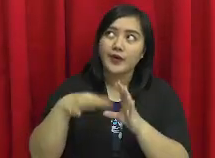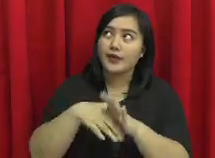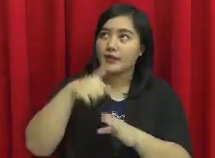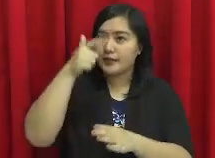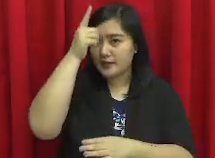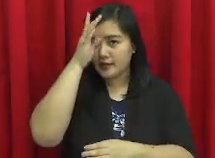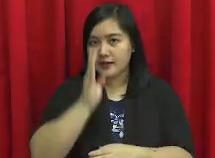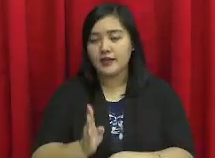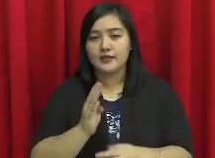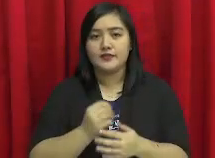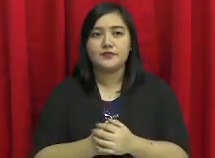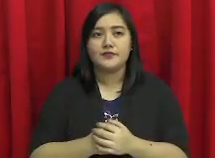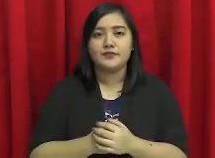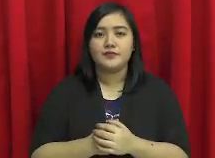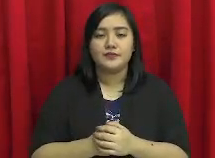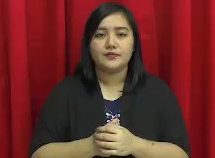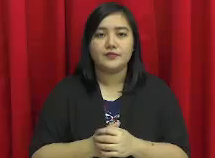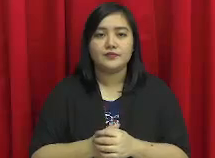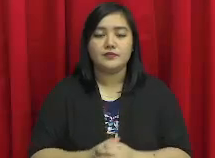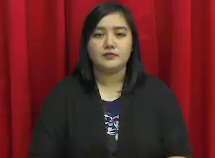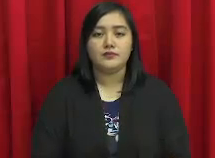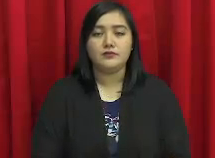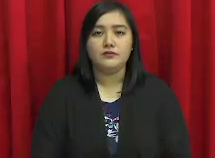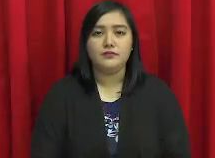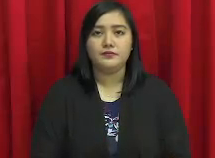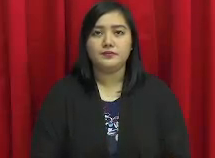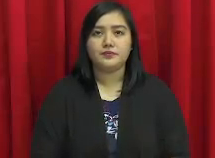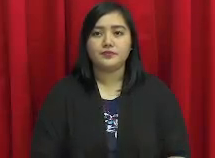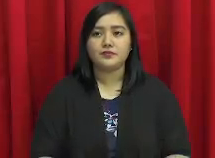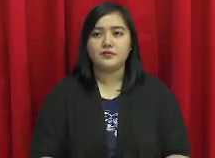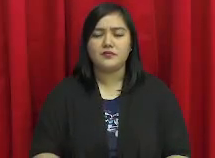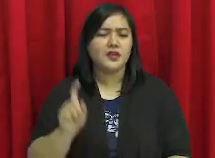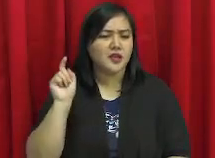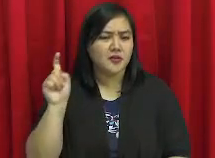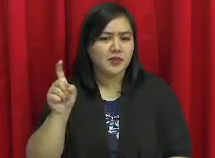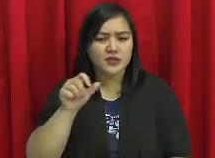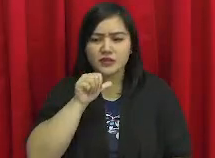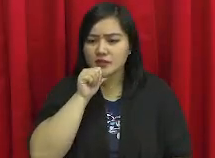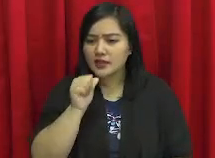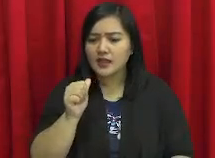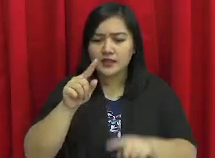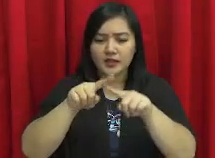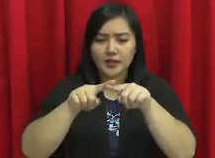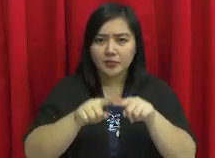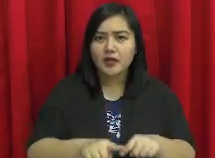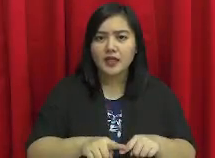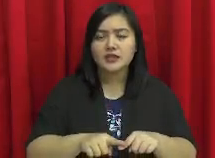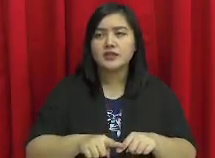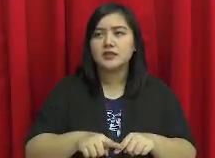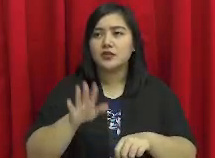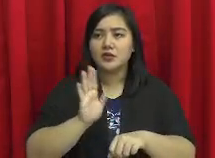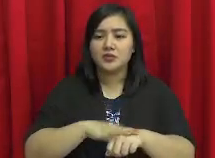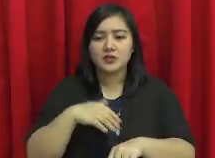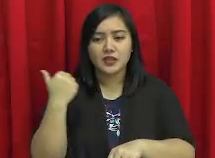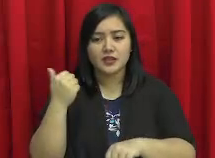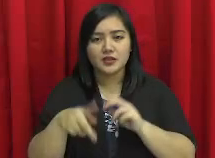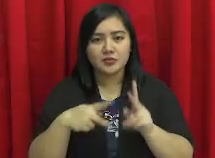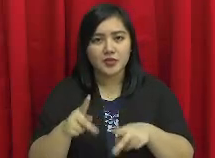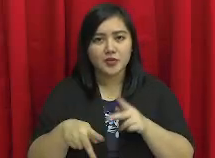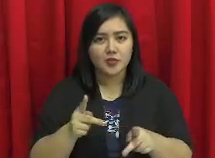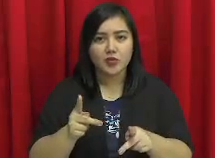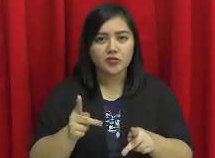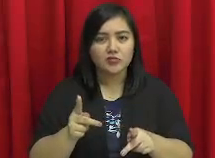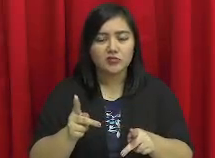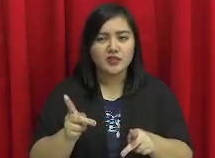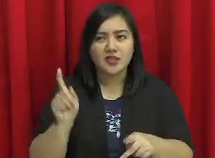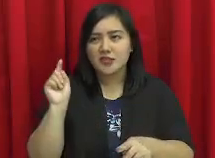Yeah. Hindi pwedeng sa iba eh. Hindi pwedeng iasa natin sa ating mga asawang babae. Yung paglago, akalain mo, iaasa mo yung paglago